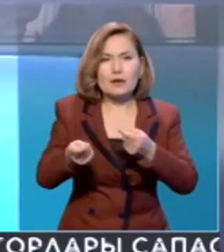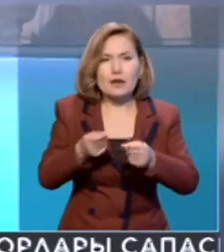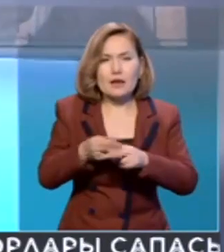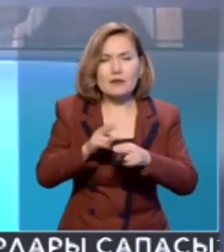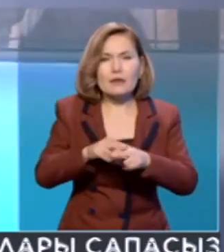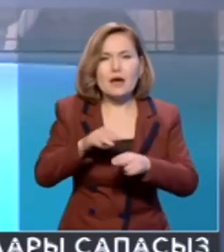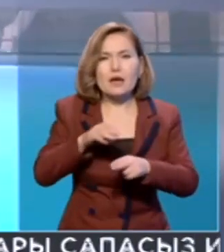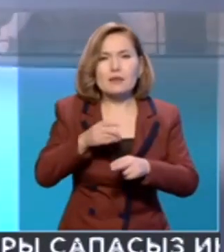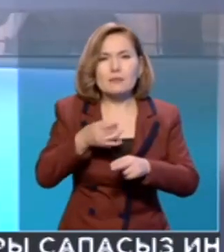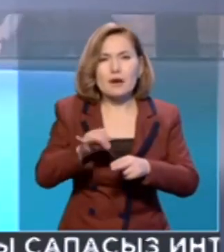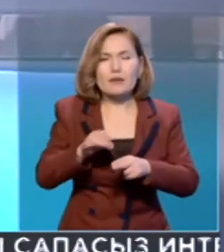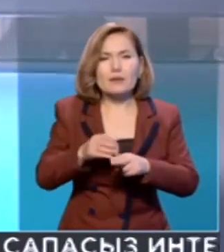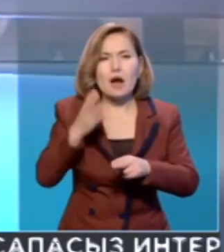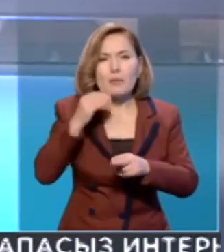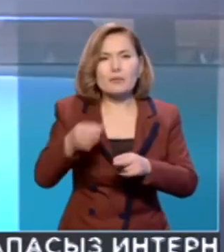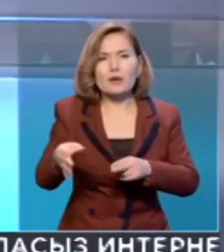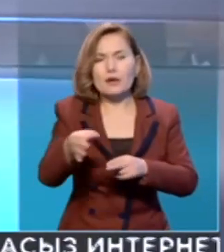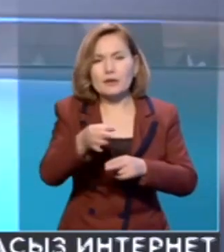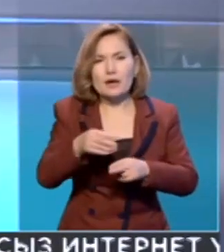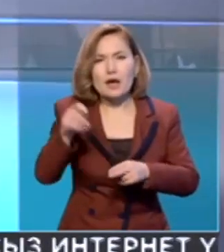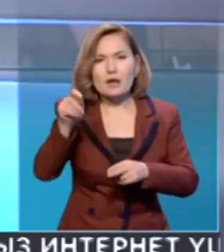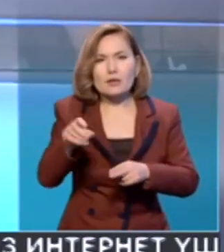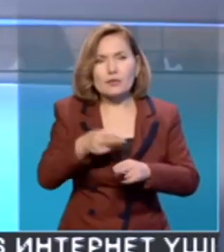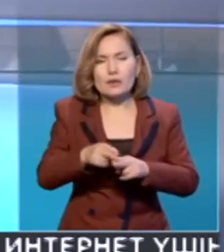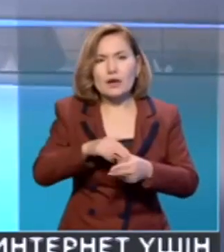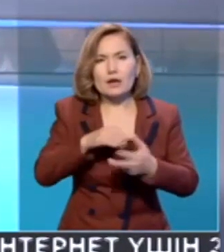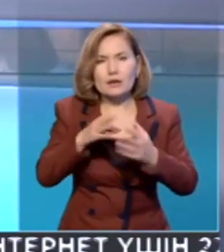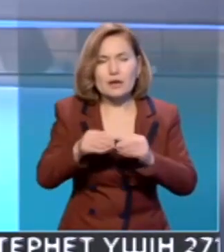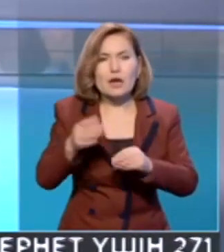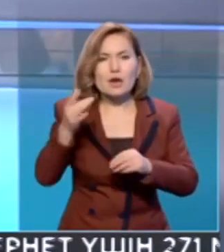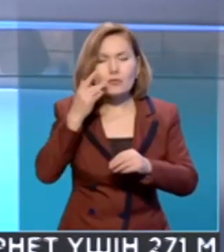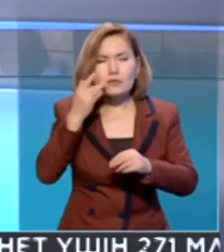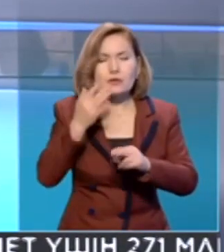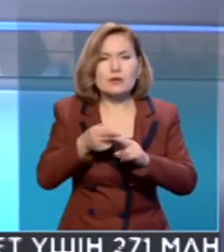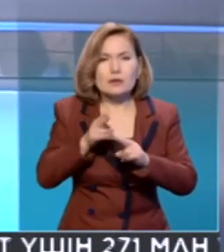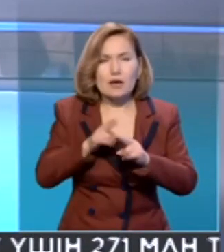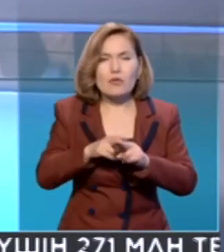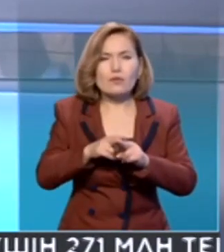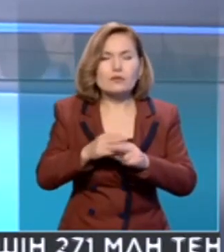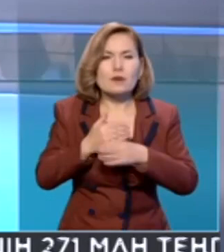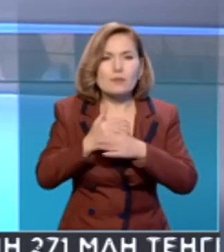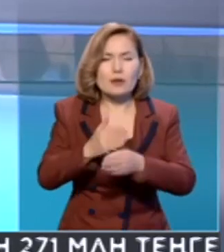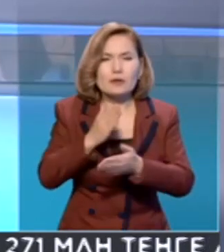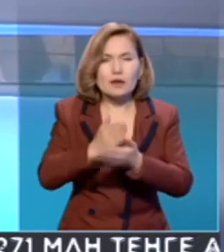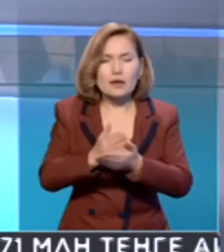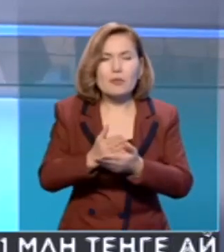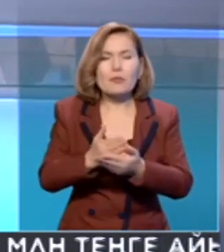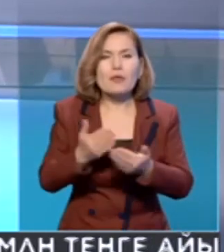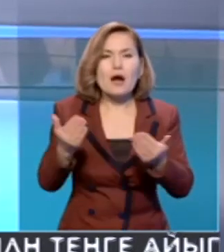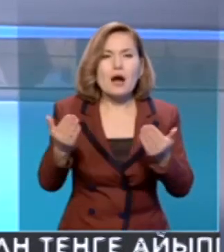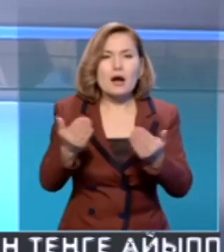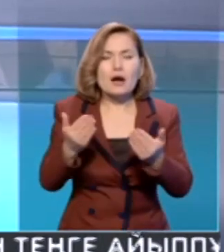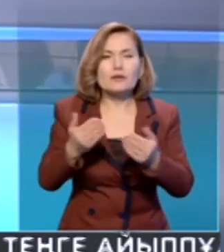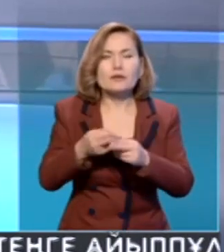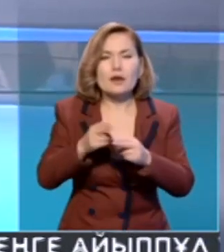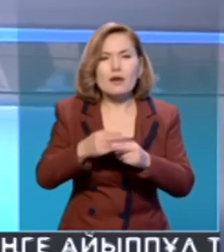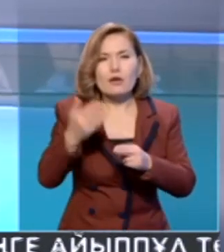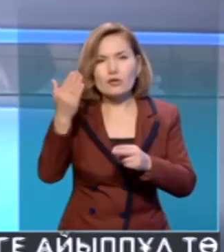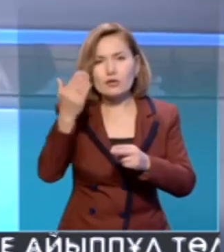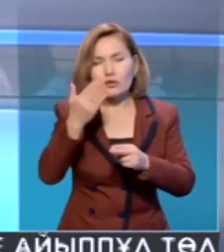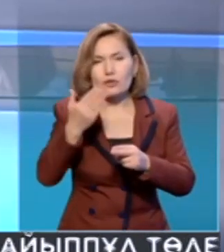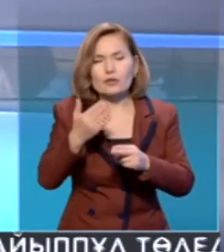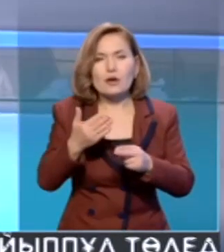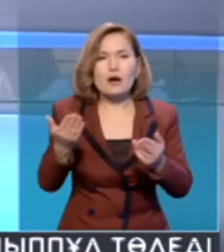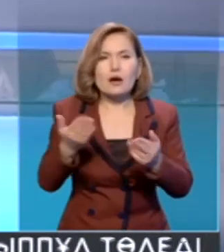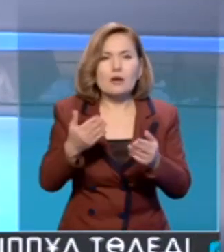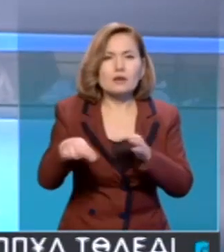төрайымы Ләззат Таңсыбай Алматы облысына барды. Туынды қашан жарық көреді? Жобаға қандай актерлер түсіп жатыр? Тілшіміз тарқатып